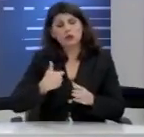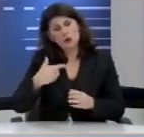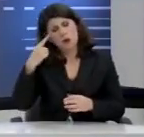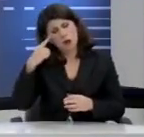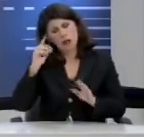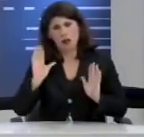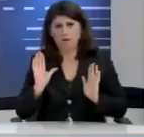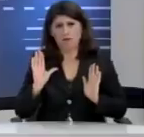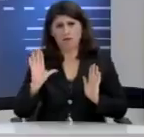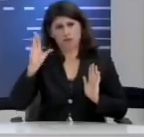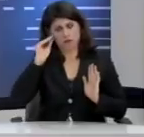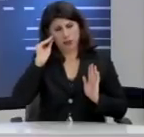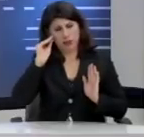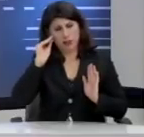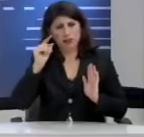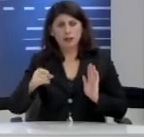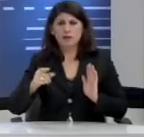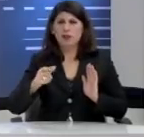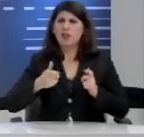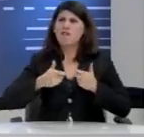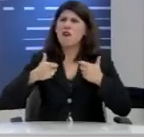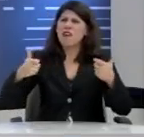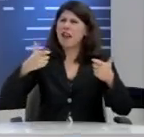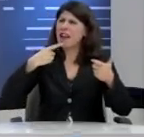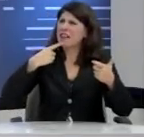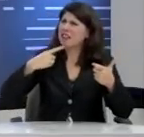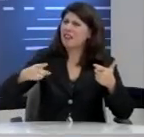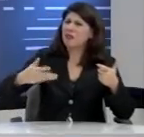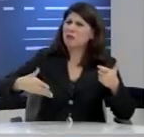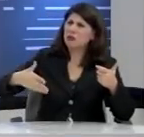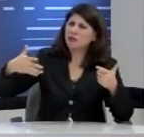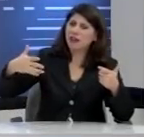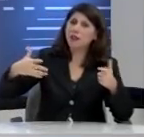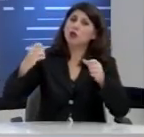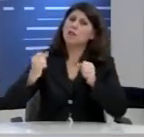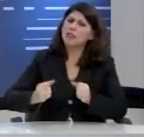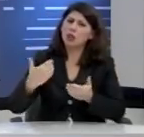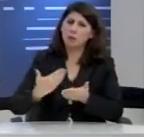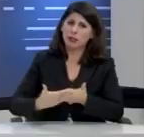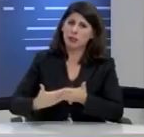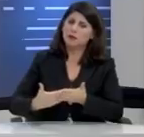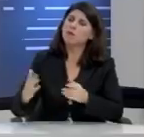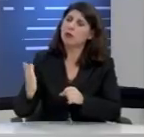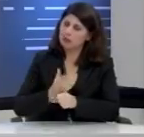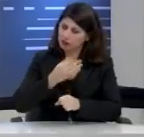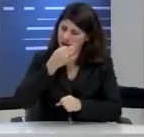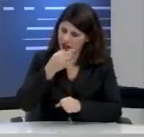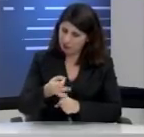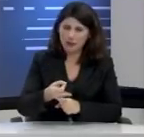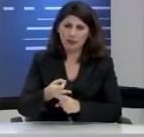κατάλαβα ανάμεσα σε αυτές τις φωνές της ύβρης, στο βασικό επιχείρημα που καταφέρατε να